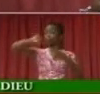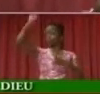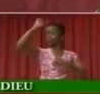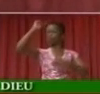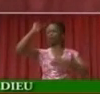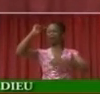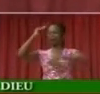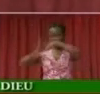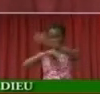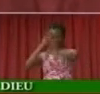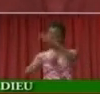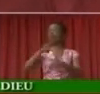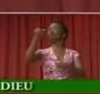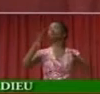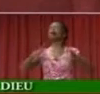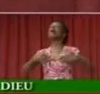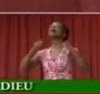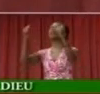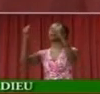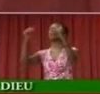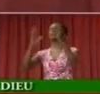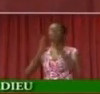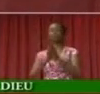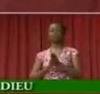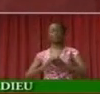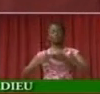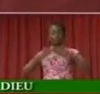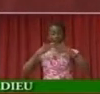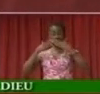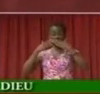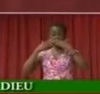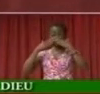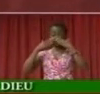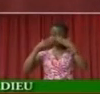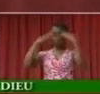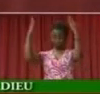fera grâce. Il dit Dieu est fidèle.